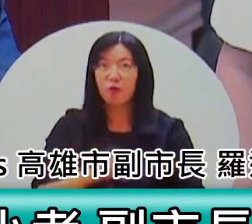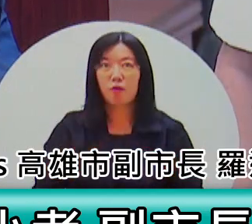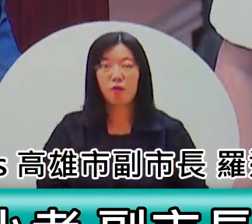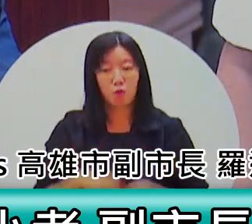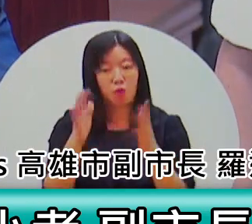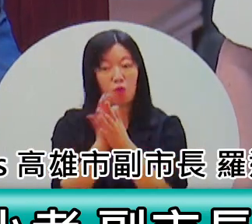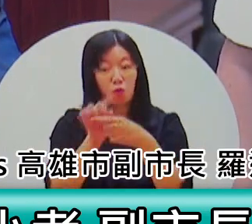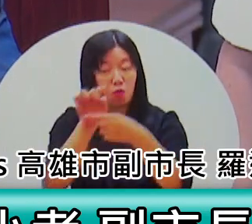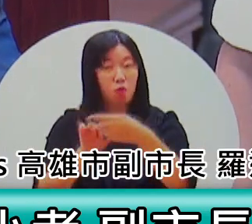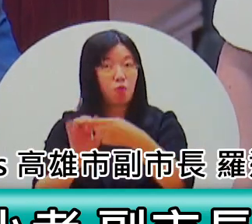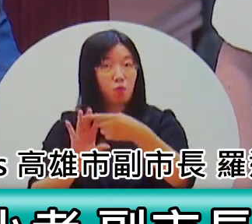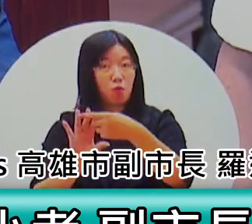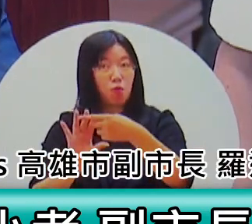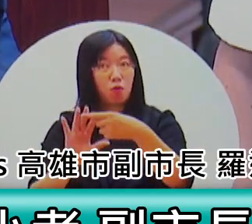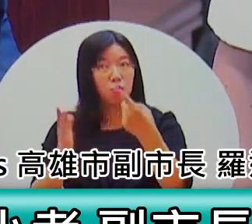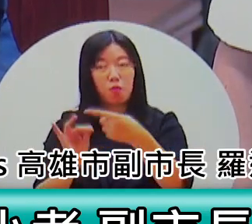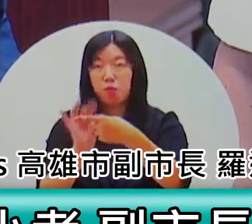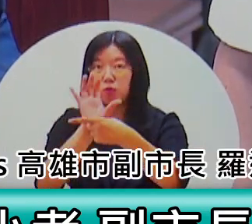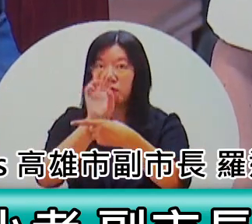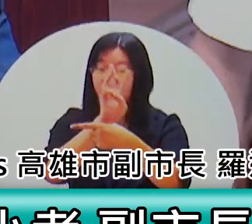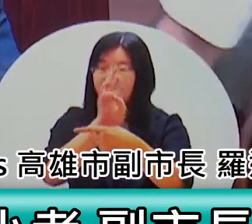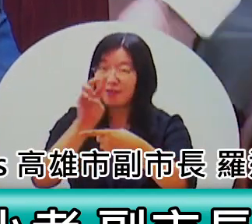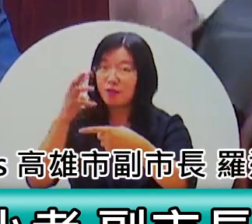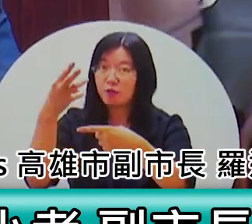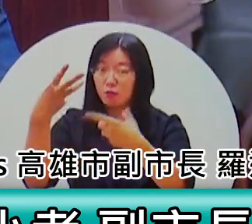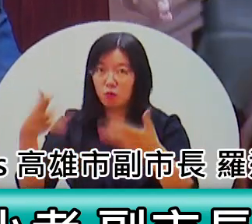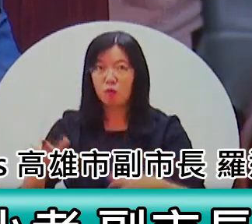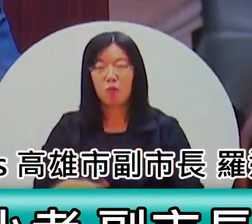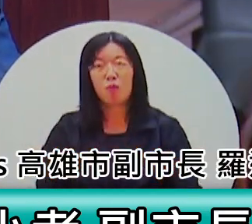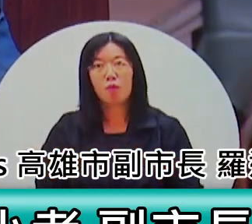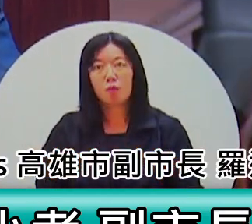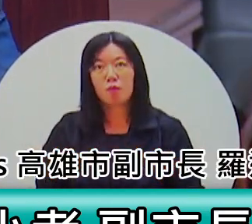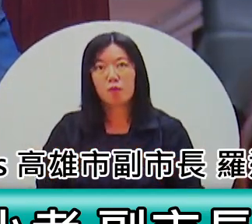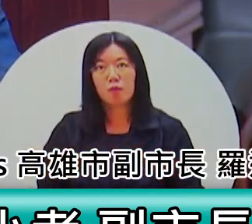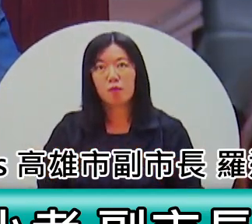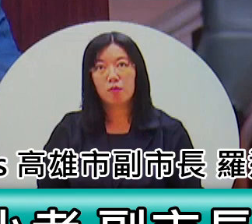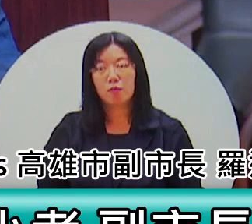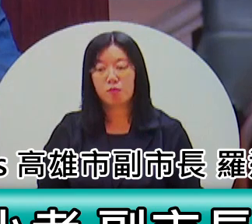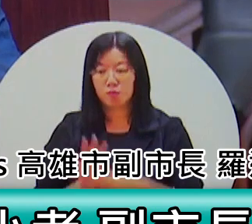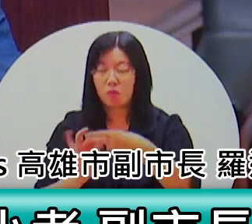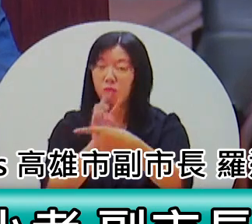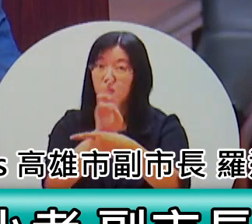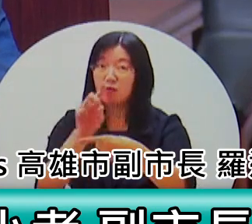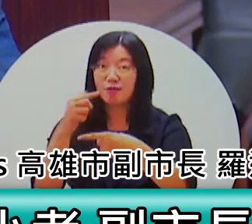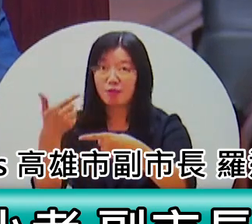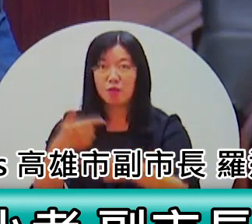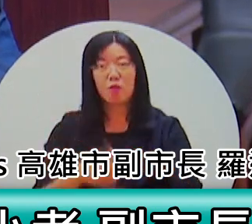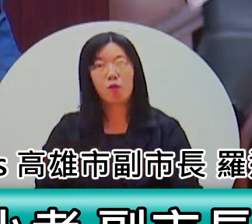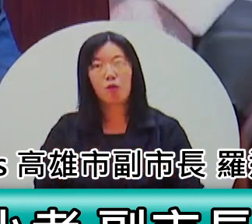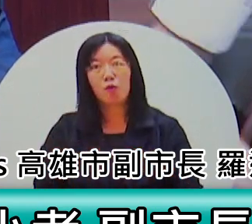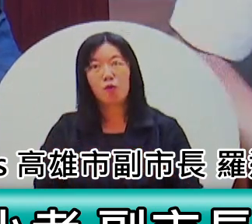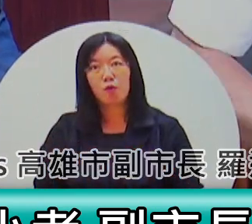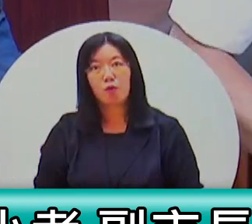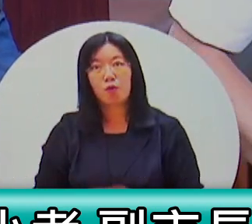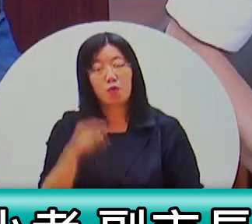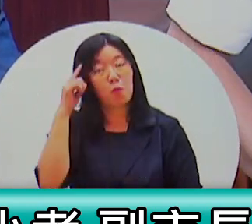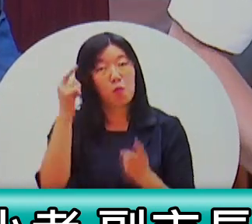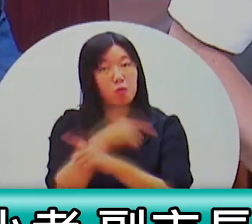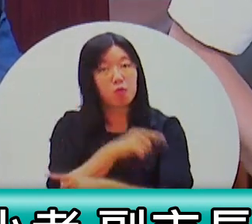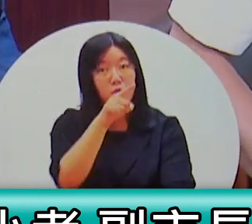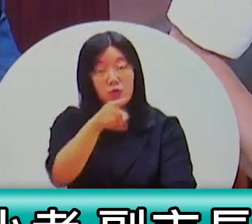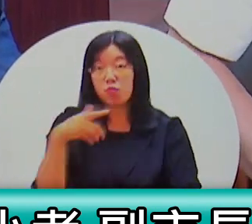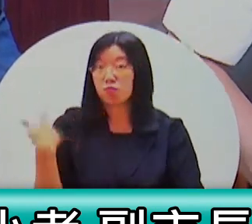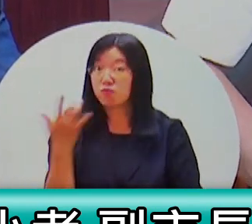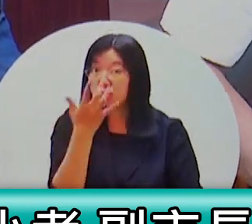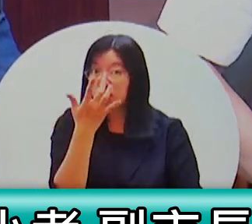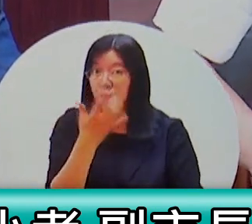经九点多。 九点多。 三点多，三点多，抱歉，三点，三点六，三点六。 市长要提醒你第二次了， 是 代表这两天你也不知道。 议会总